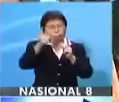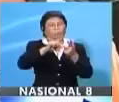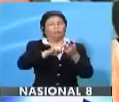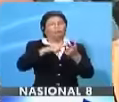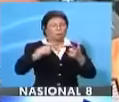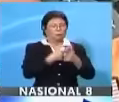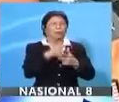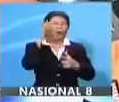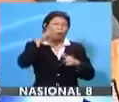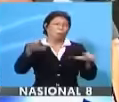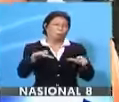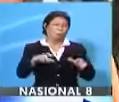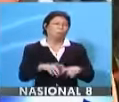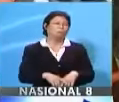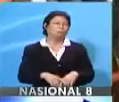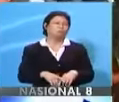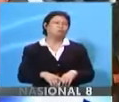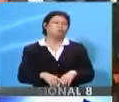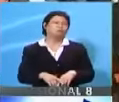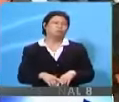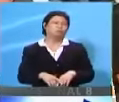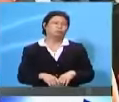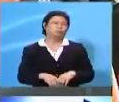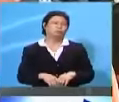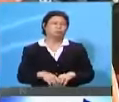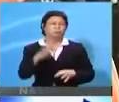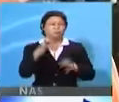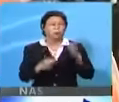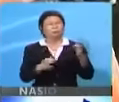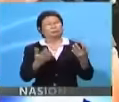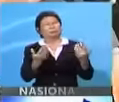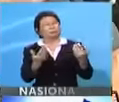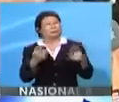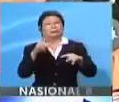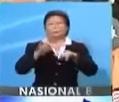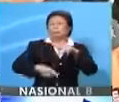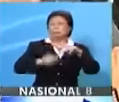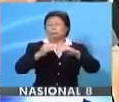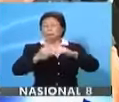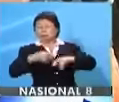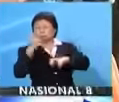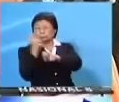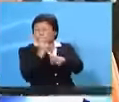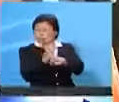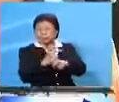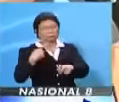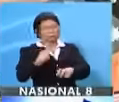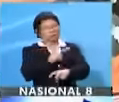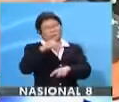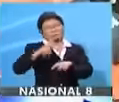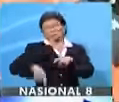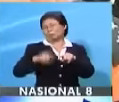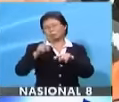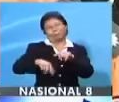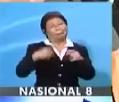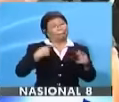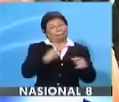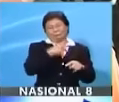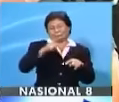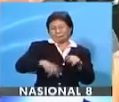akan lakukan. Tapi kalau beyond kita punya limit, kita akan minta bantuan